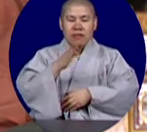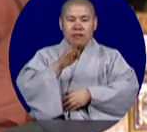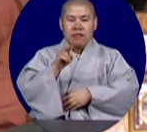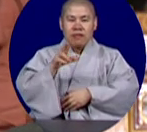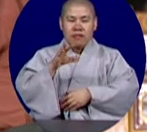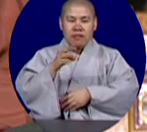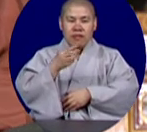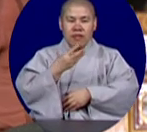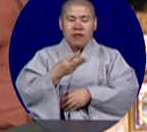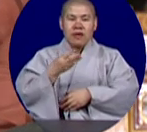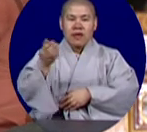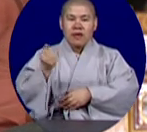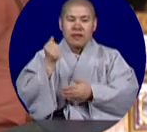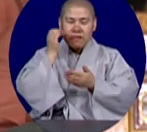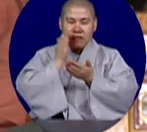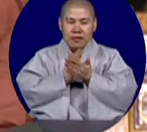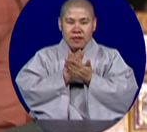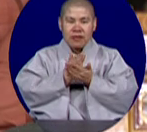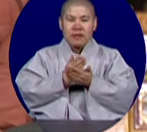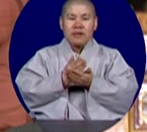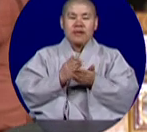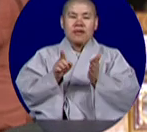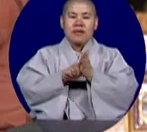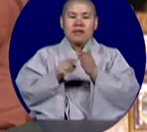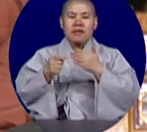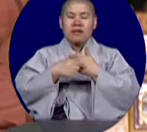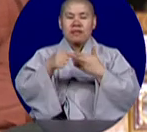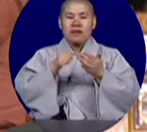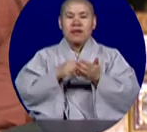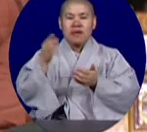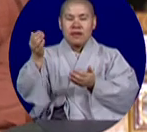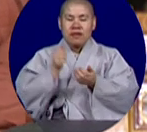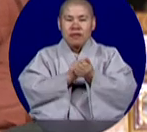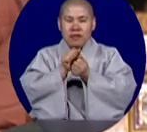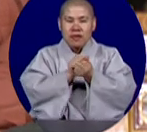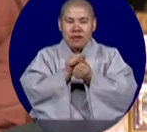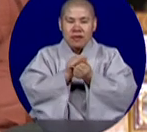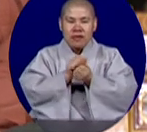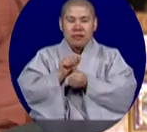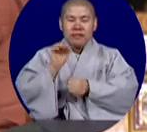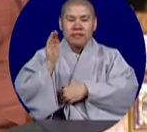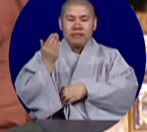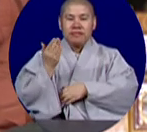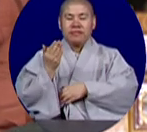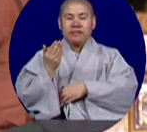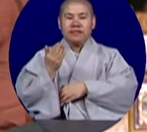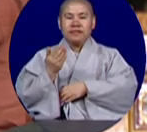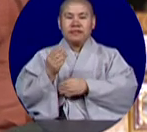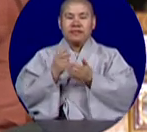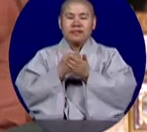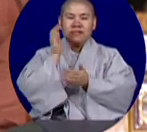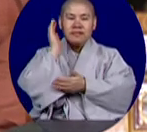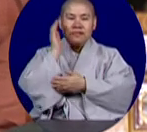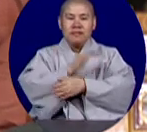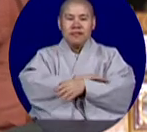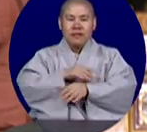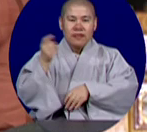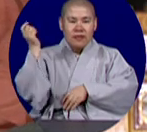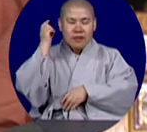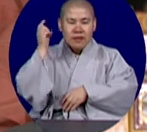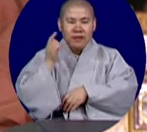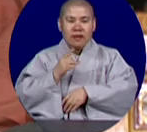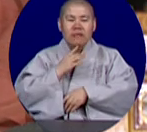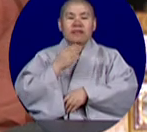그거예요. 사량분별 내지 말고 신심으로 닦아라. 그 법문을 또 잘 들어야 그게 또